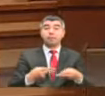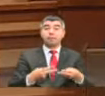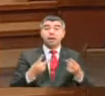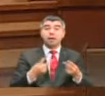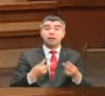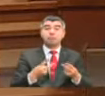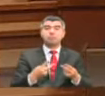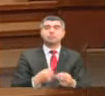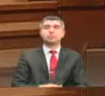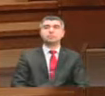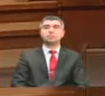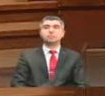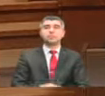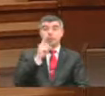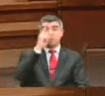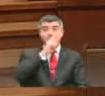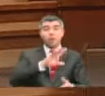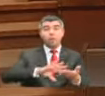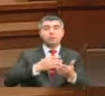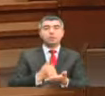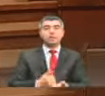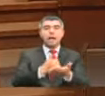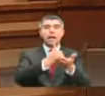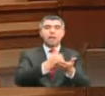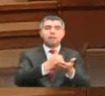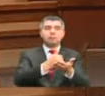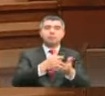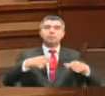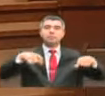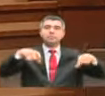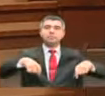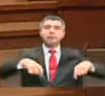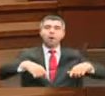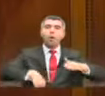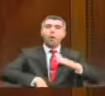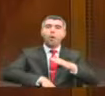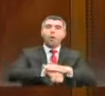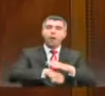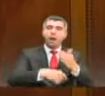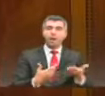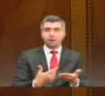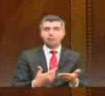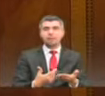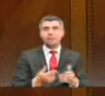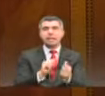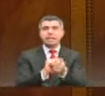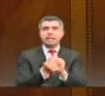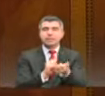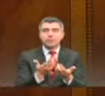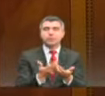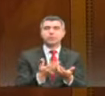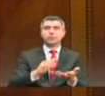بمختلف بنودها، وسنقوم بدعم وإحداث بنيات رياضية للقرب، غادي نقويو هذا المجال، هو موجود فيه جهود، غادي